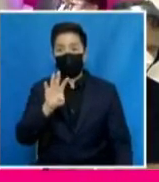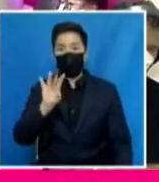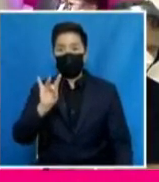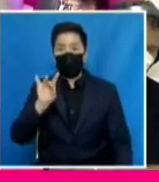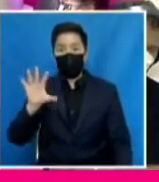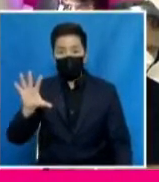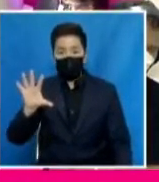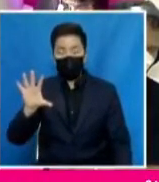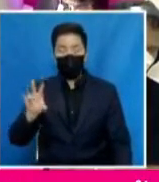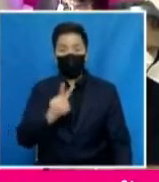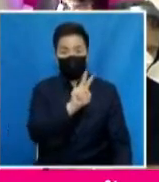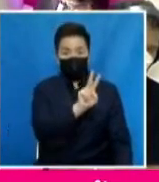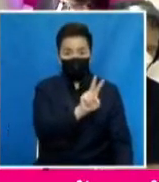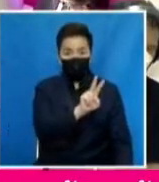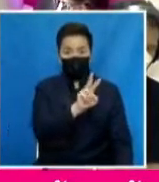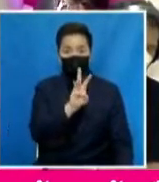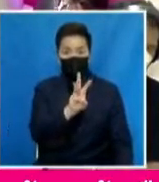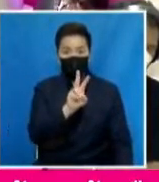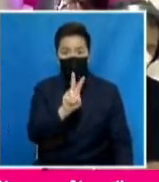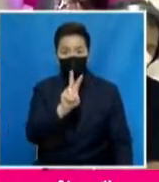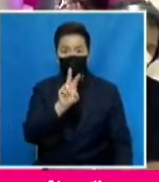2620485